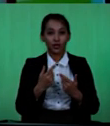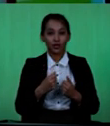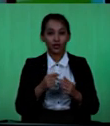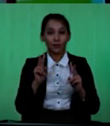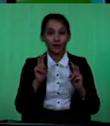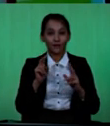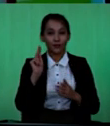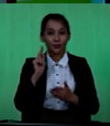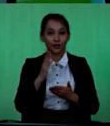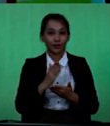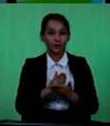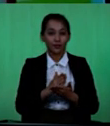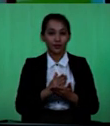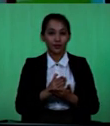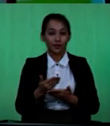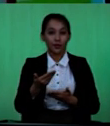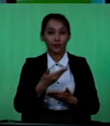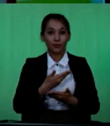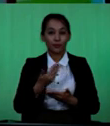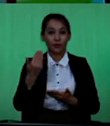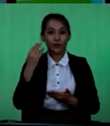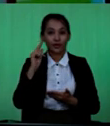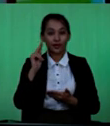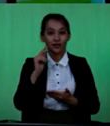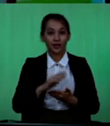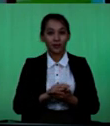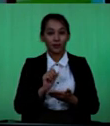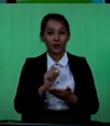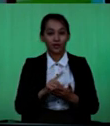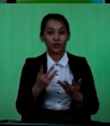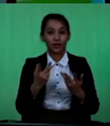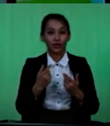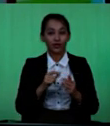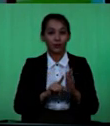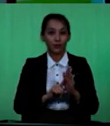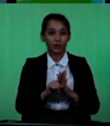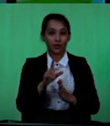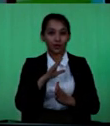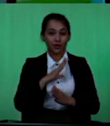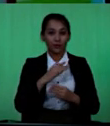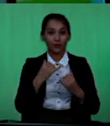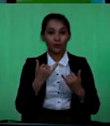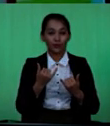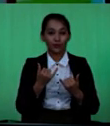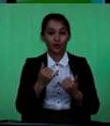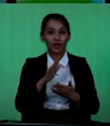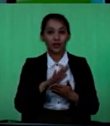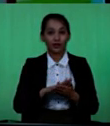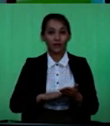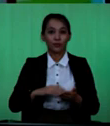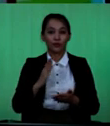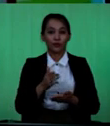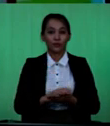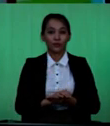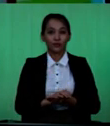o'rganamiz. Biz o'tgan darsda ham bu masalalarni yechishni boshlagan edik. Bugun yana davom